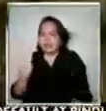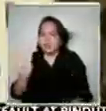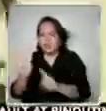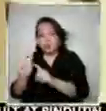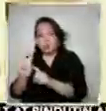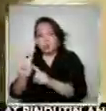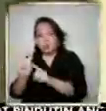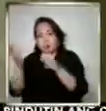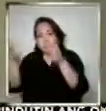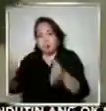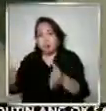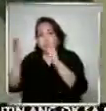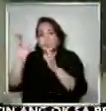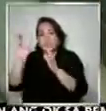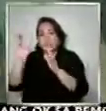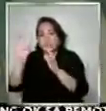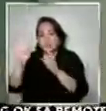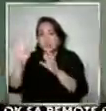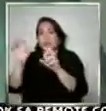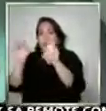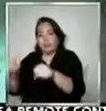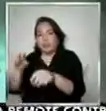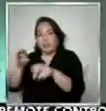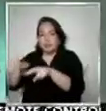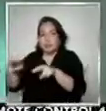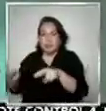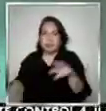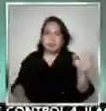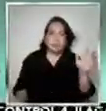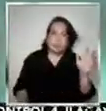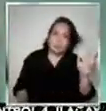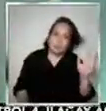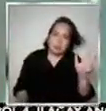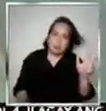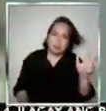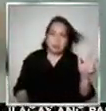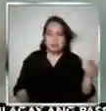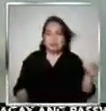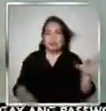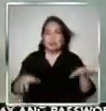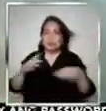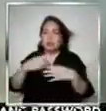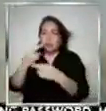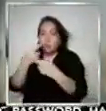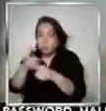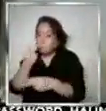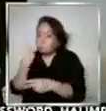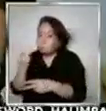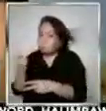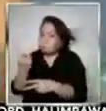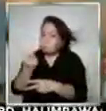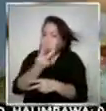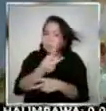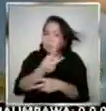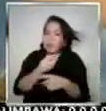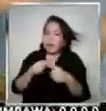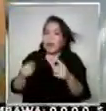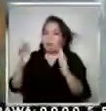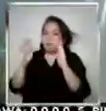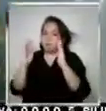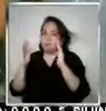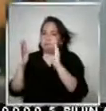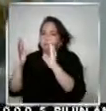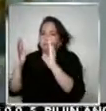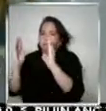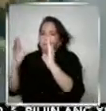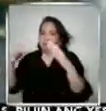building. Ganito po ang itsura ng bawat kwarto na nababalot po ng tela at may